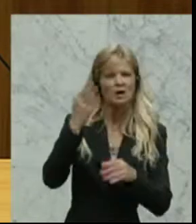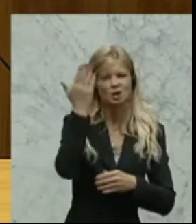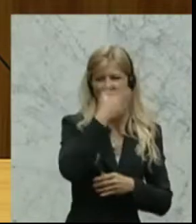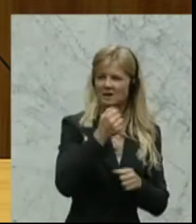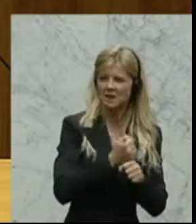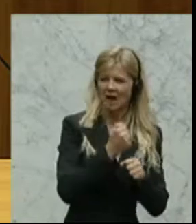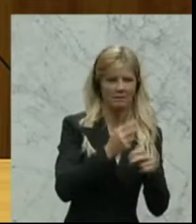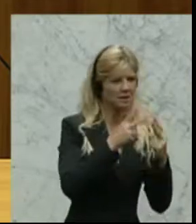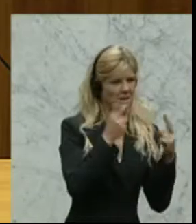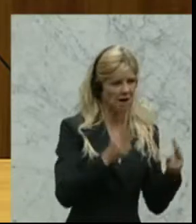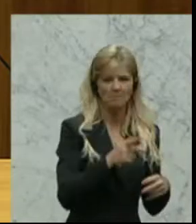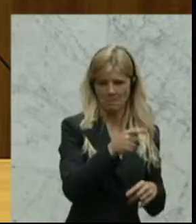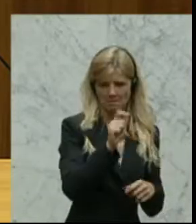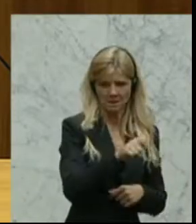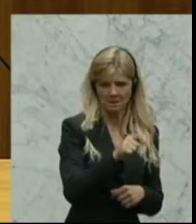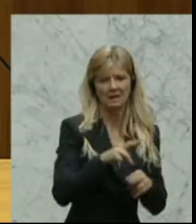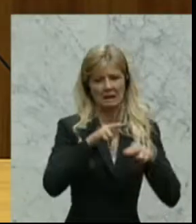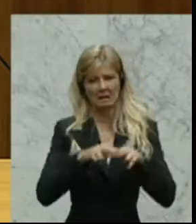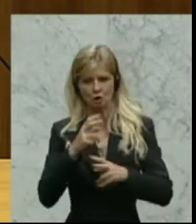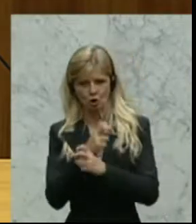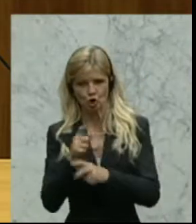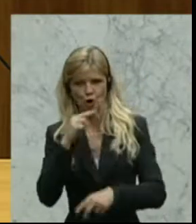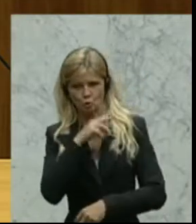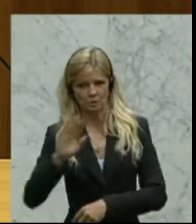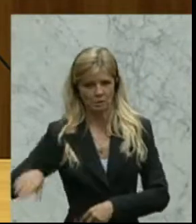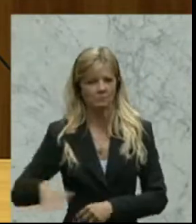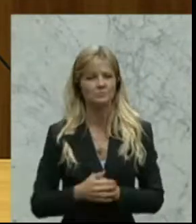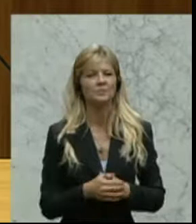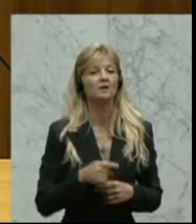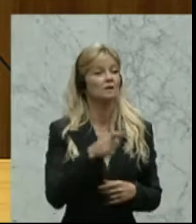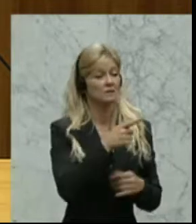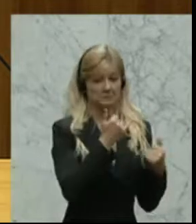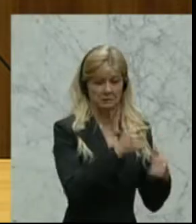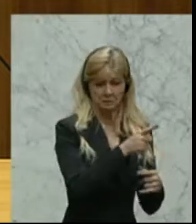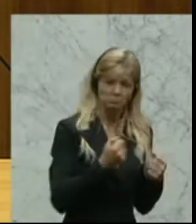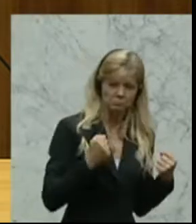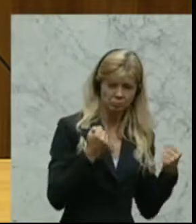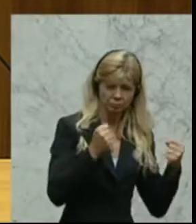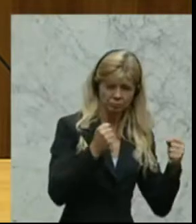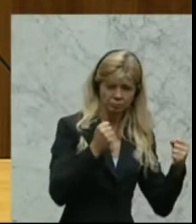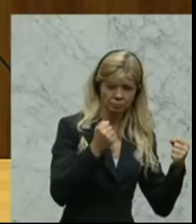rot. Und die machen jetzt mobil. Die machen